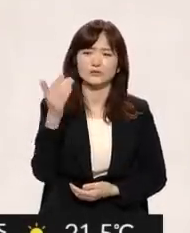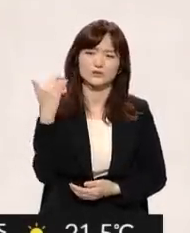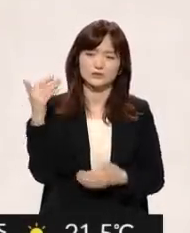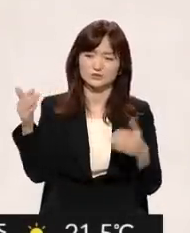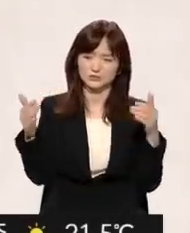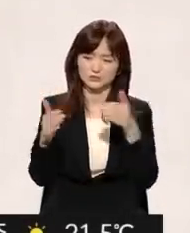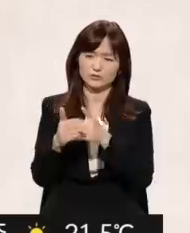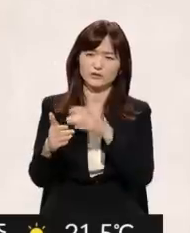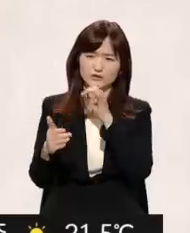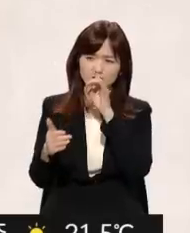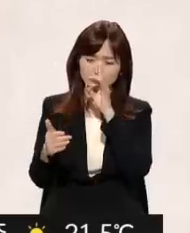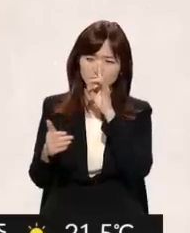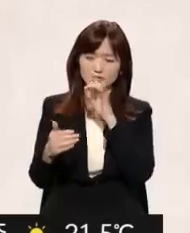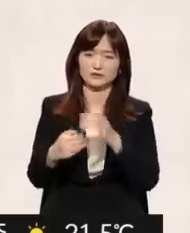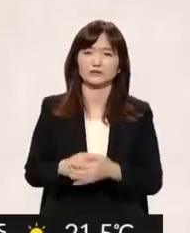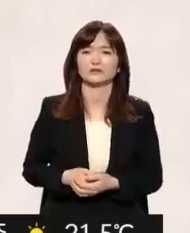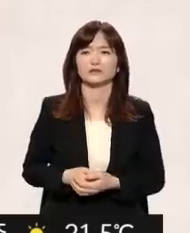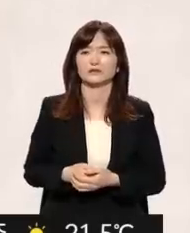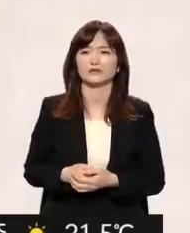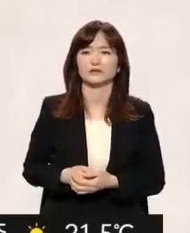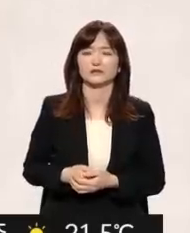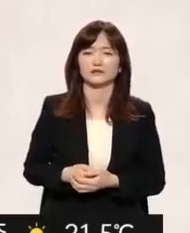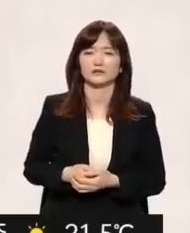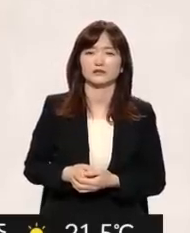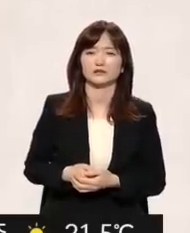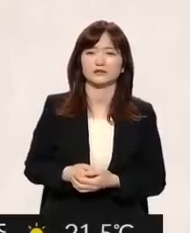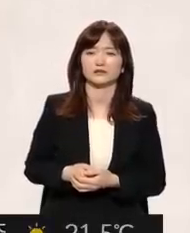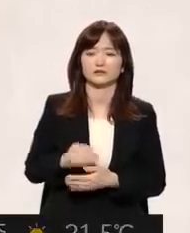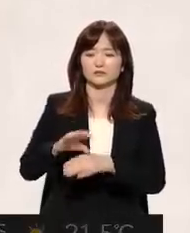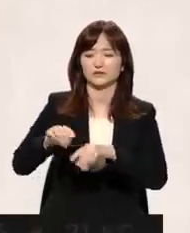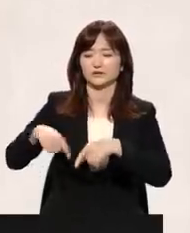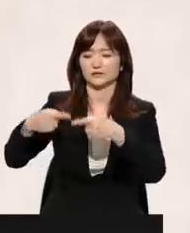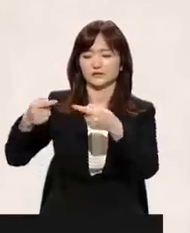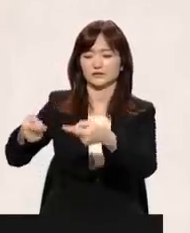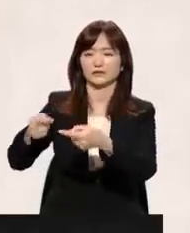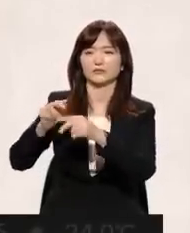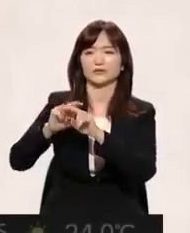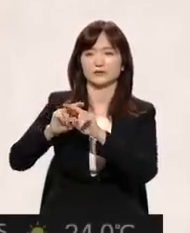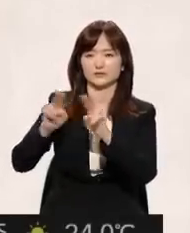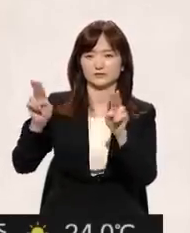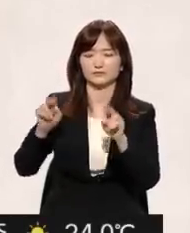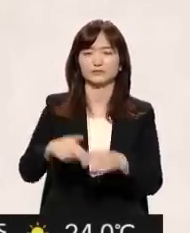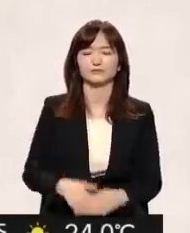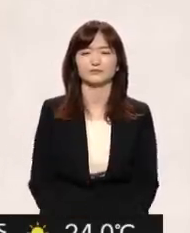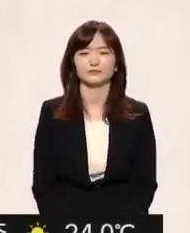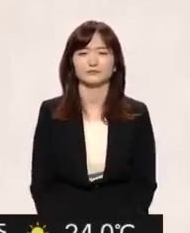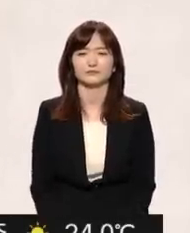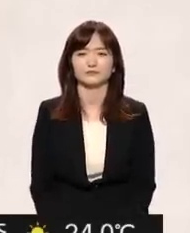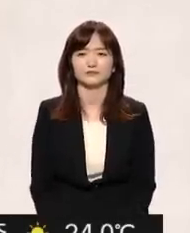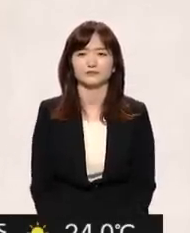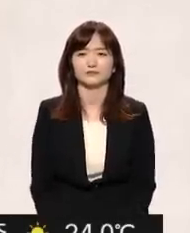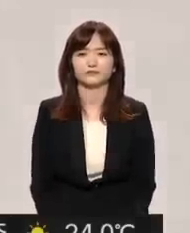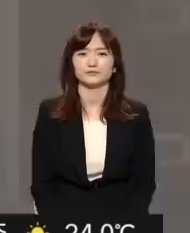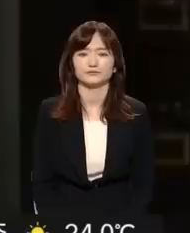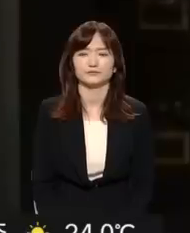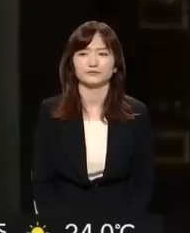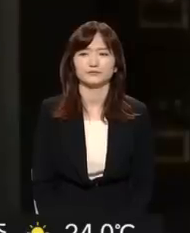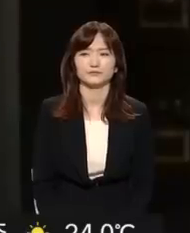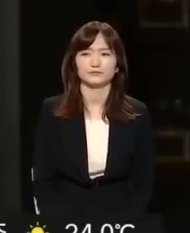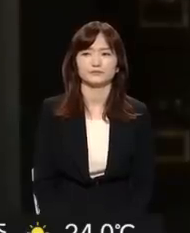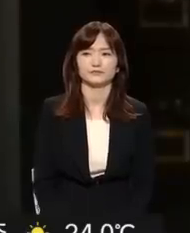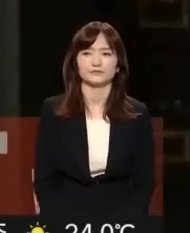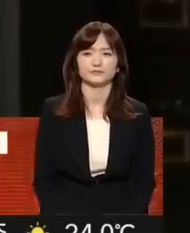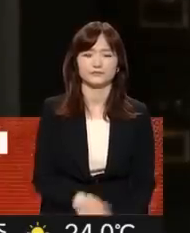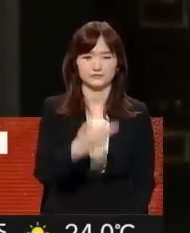때문에 결과적으로는 채널A의 방송 출연을 못하게 됐던 거죠. 예. 자 그런데 이 기자. 우리가 이제